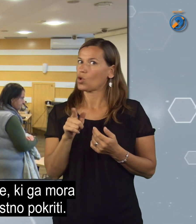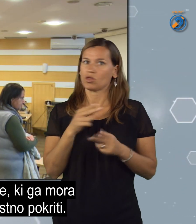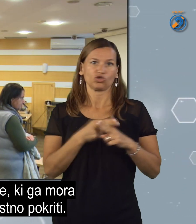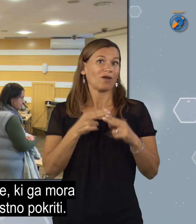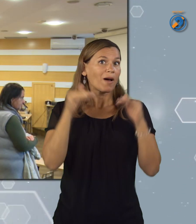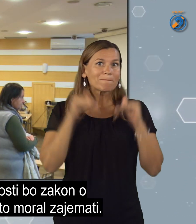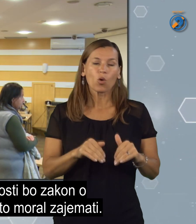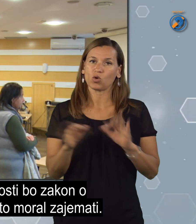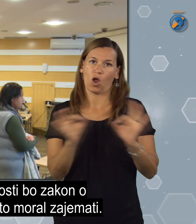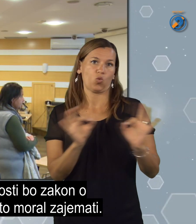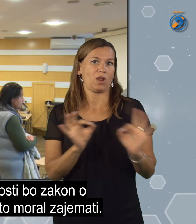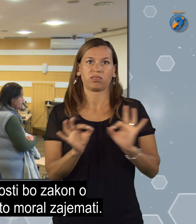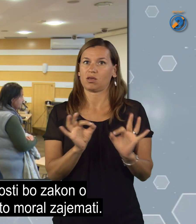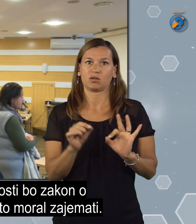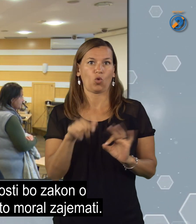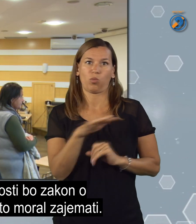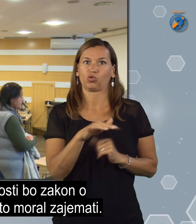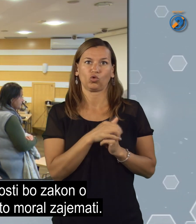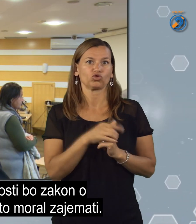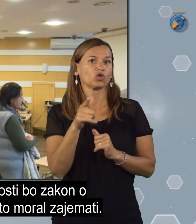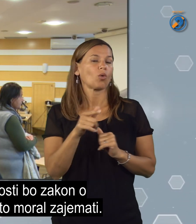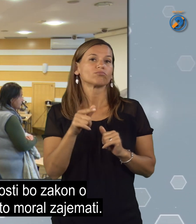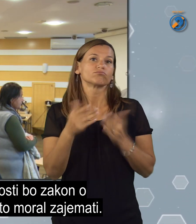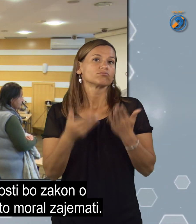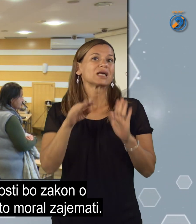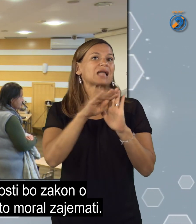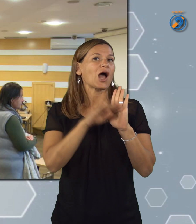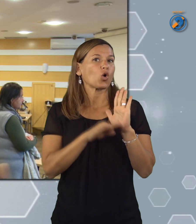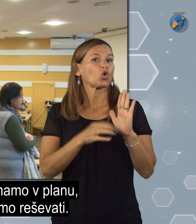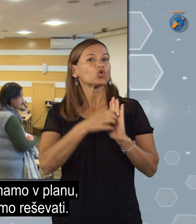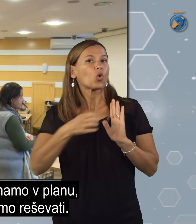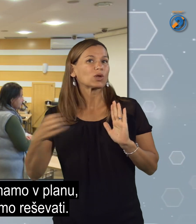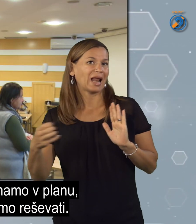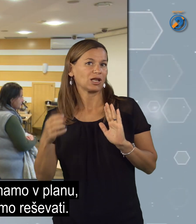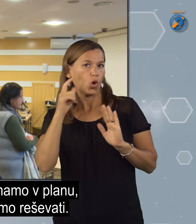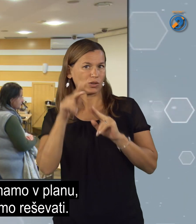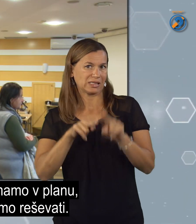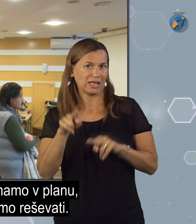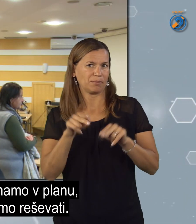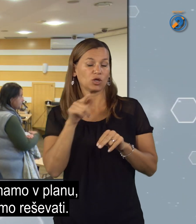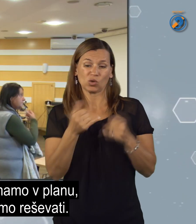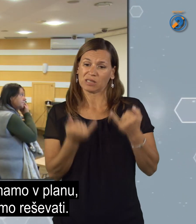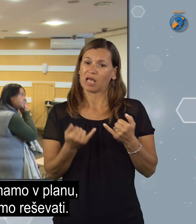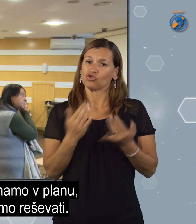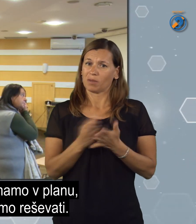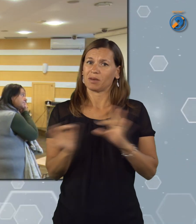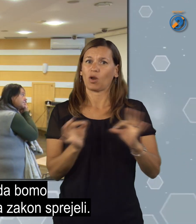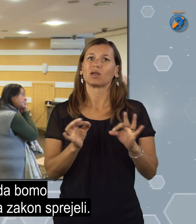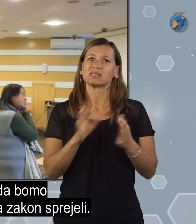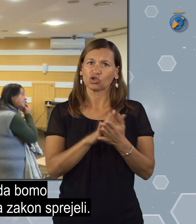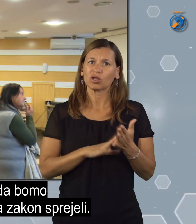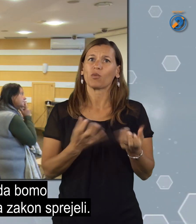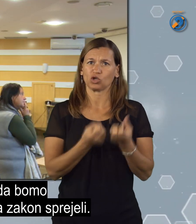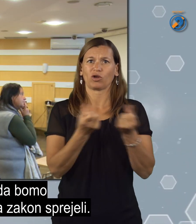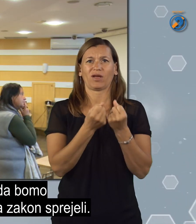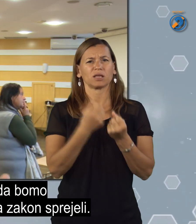In po vsej verjetnosti bo zakon o dolgotrajni oskrbi to moral zajemati tudi v tem. In to imamo zdaj ravno v planu, da to začnemo reševati. In mislim, da bomo v